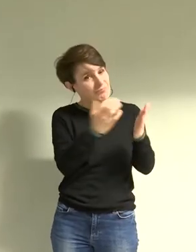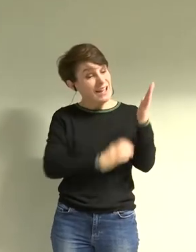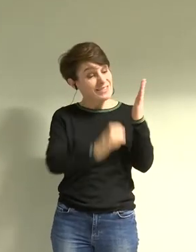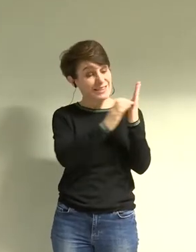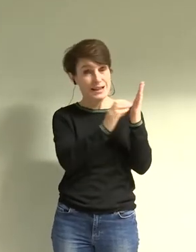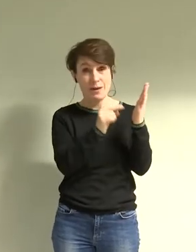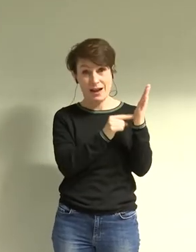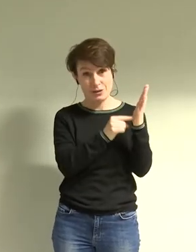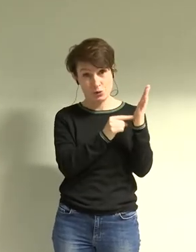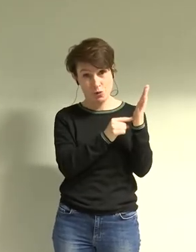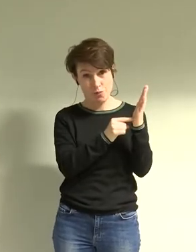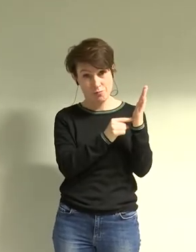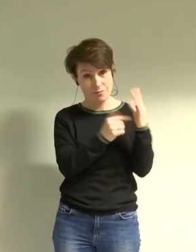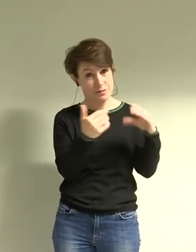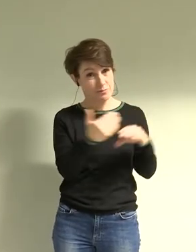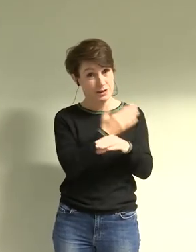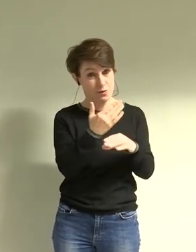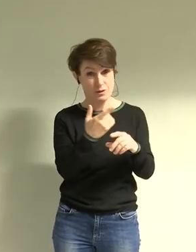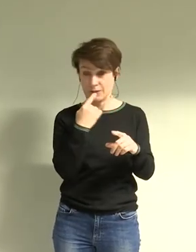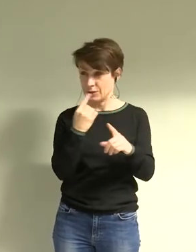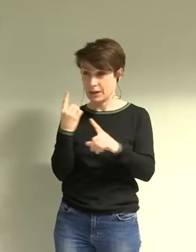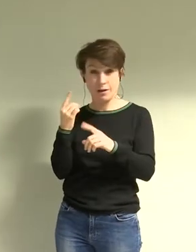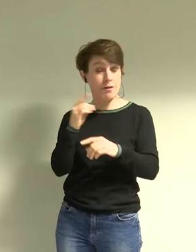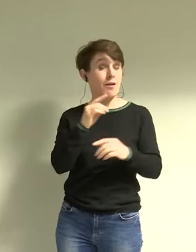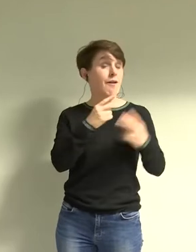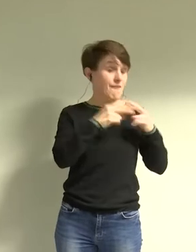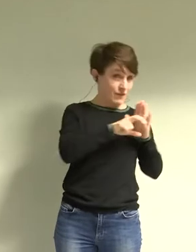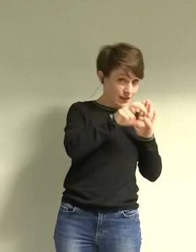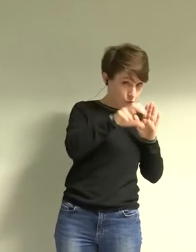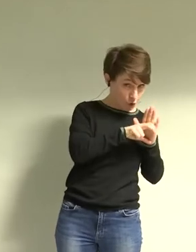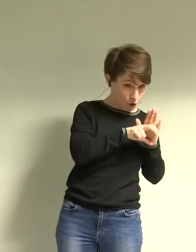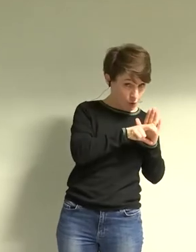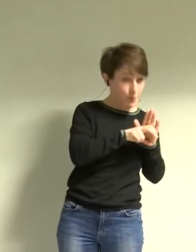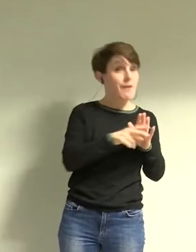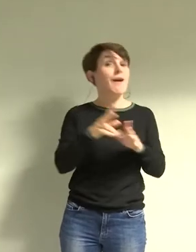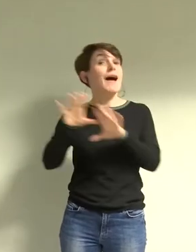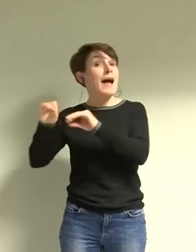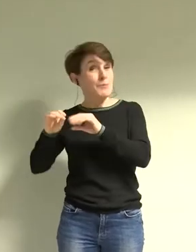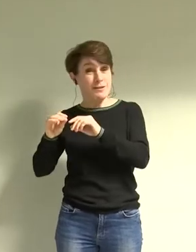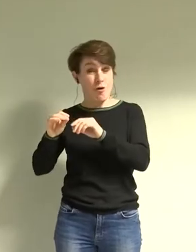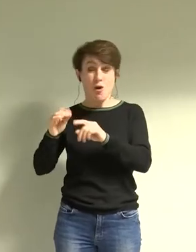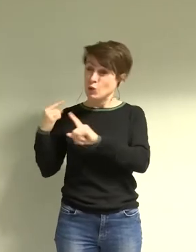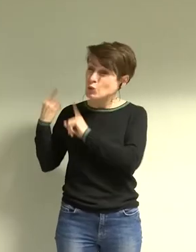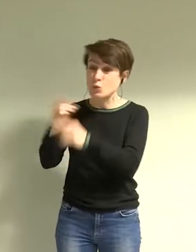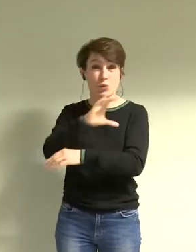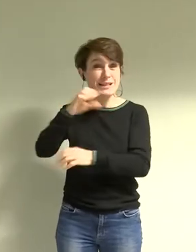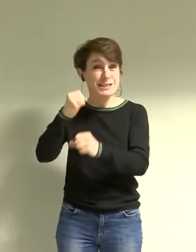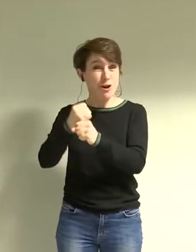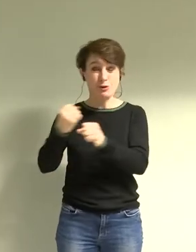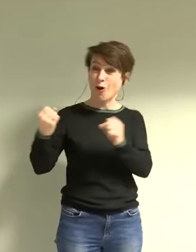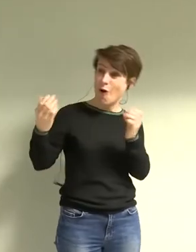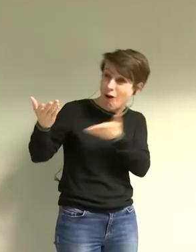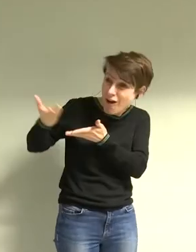mettez fin à 100 temps de concertation entre la municipalité grenobloise et les habitants vous y mettez